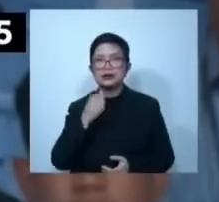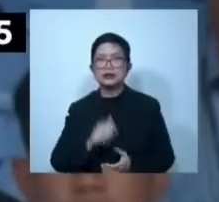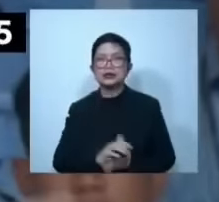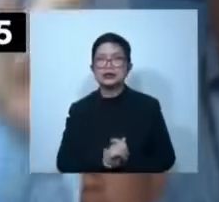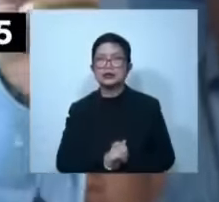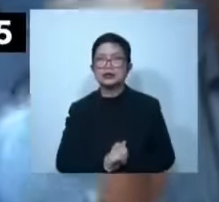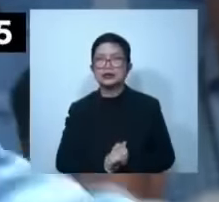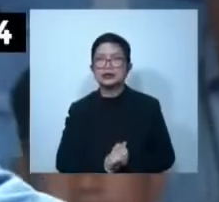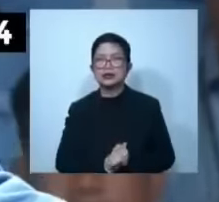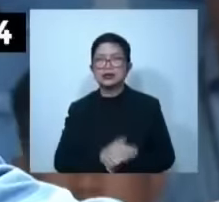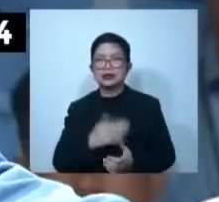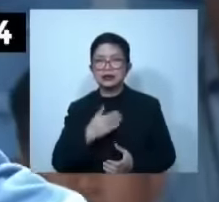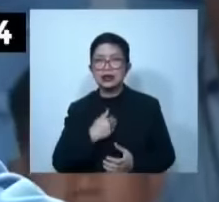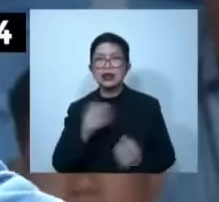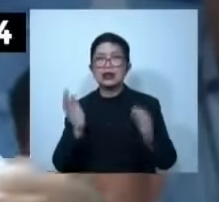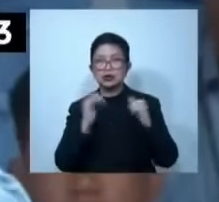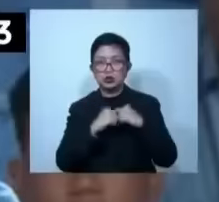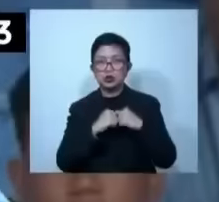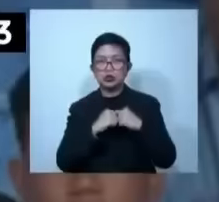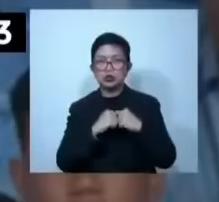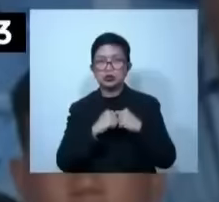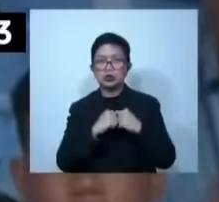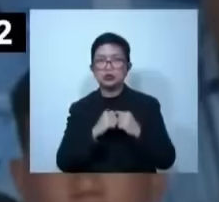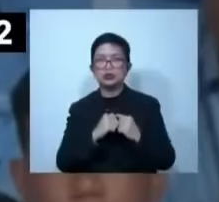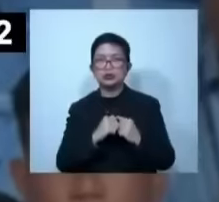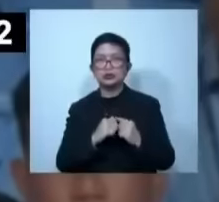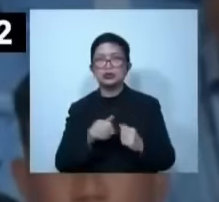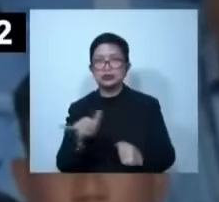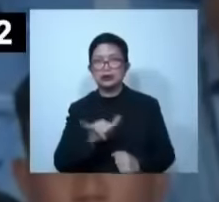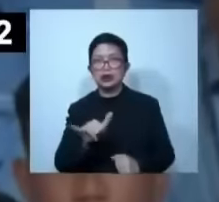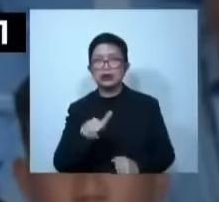ini saya setuju dengan Pak Anies. Dalam hal ini.